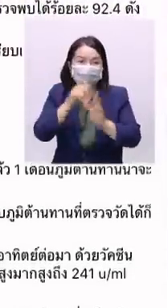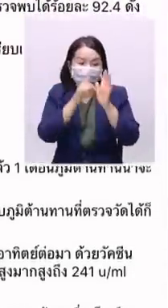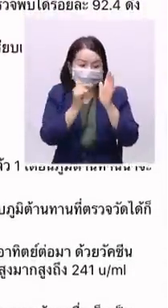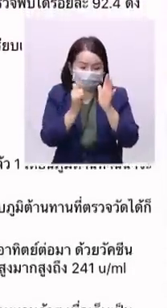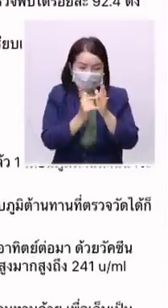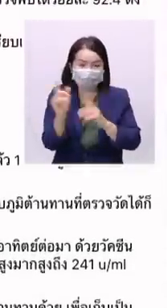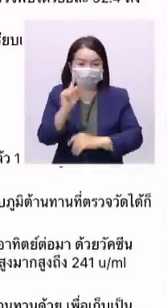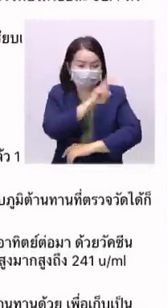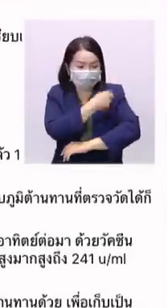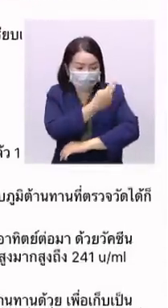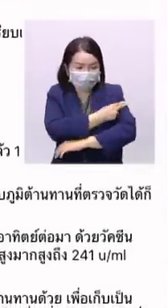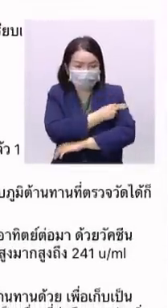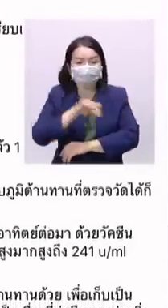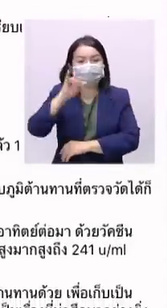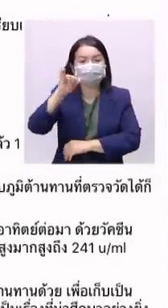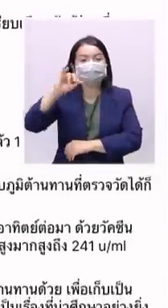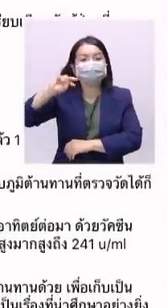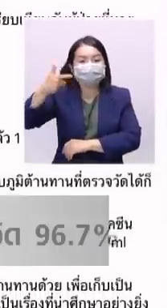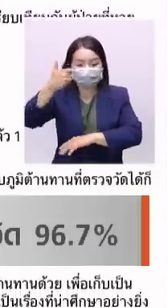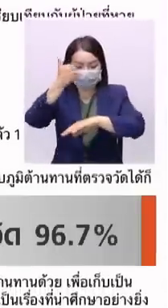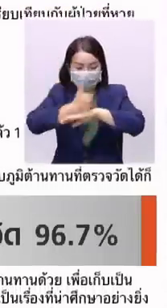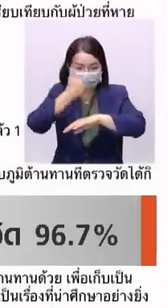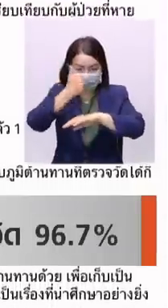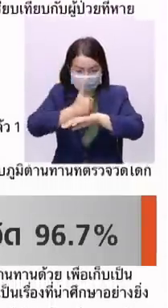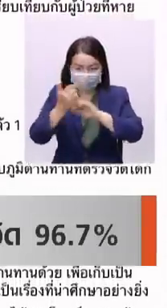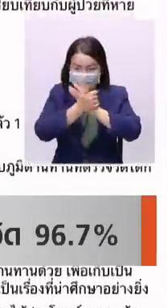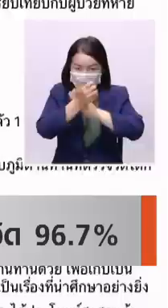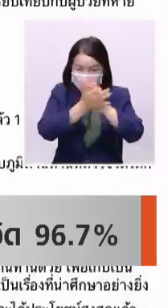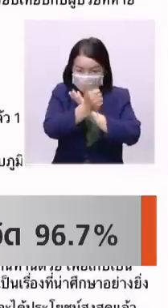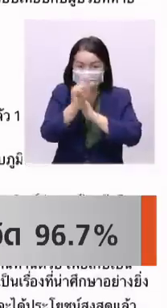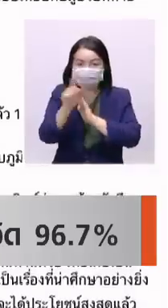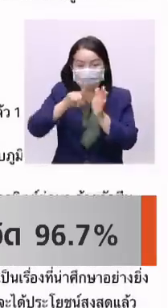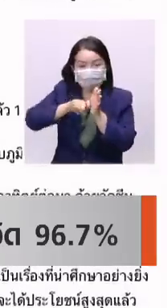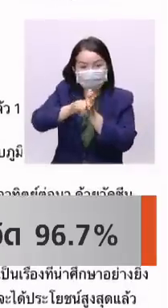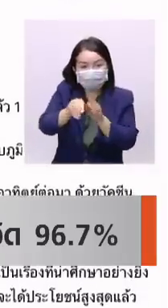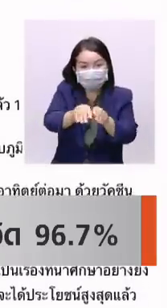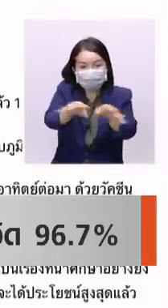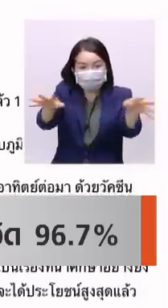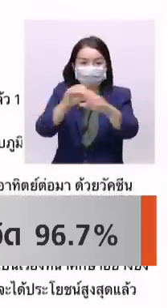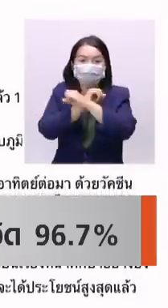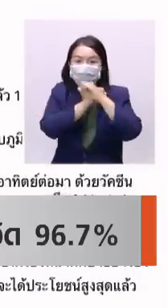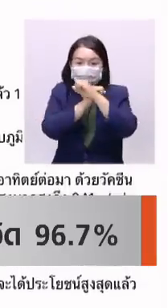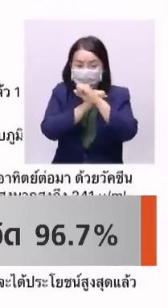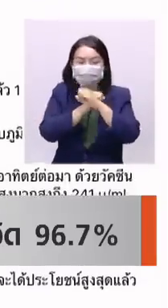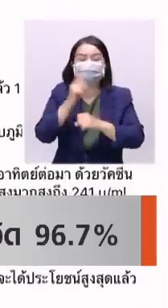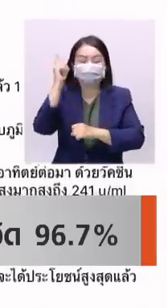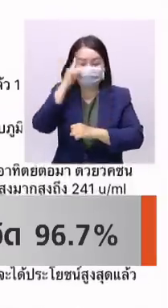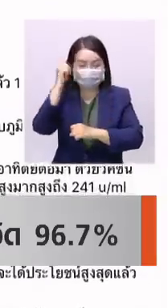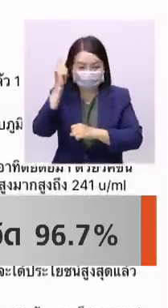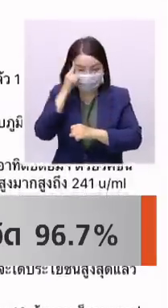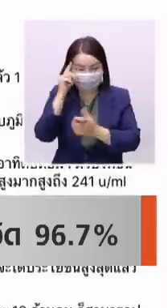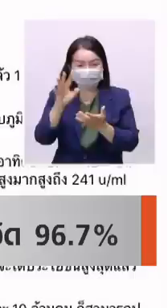ด้านของสัตว์อาจารย์ในแพทย์ยงผู้รวรรณหัวหน้าศูนย์เชี่ยวชาญเฉพาะทางด้านไวรัสวิทยาคณะแพทยศาสตร์จุฬาฯ